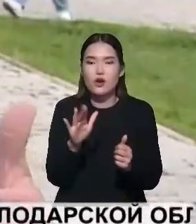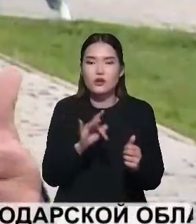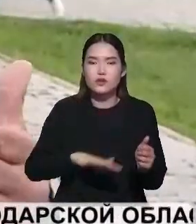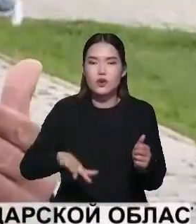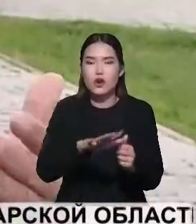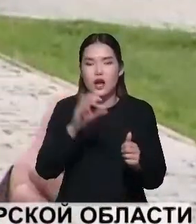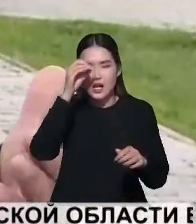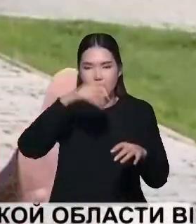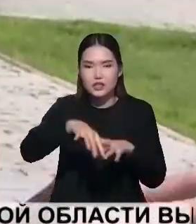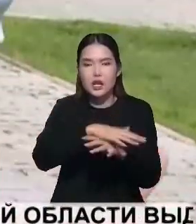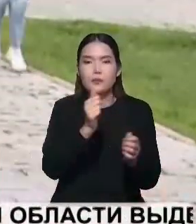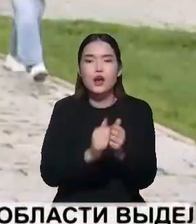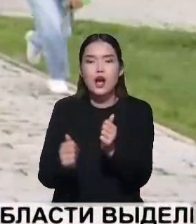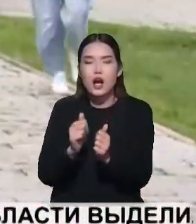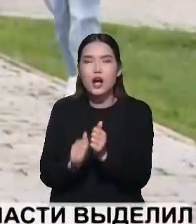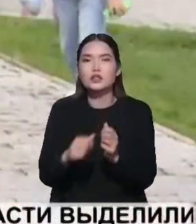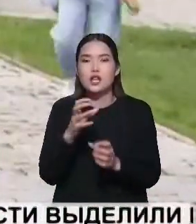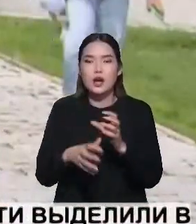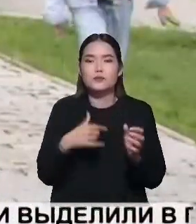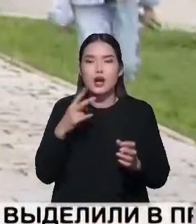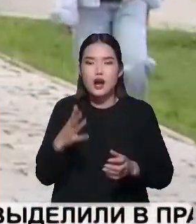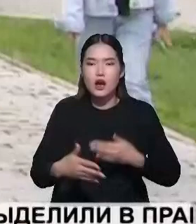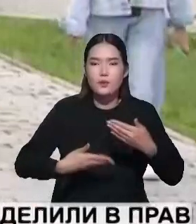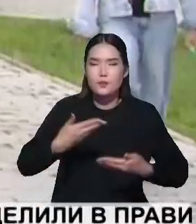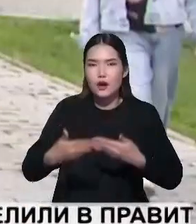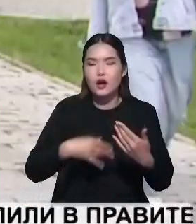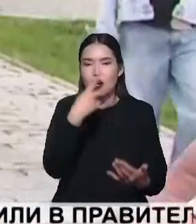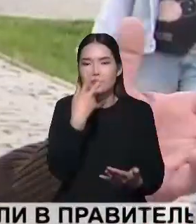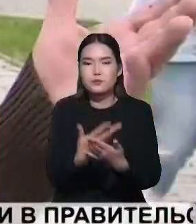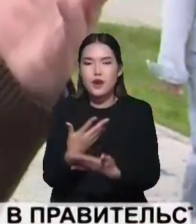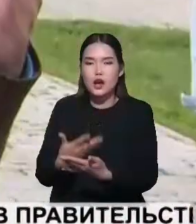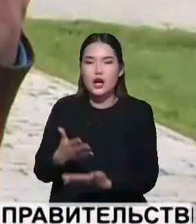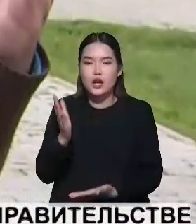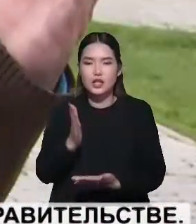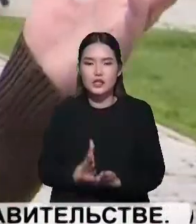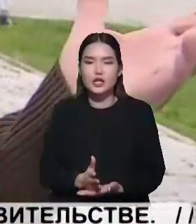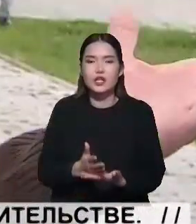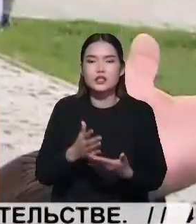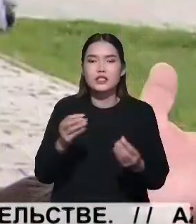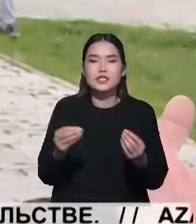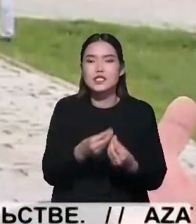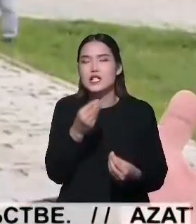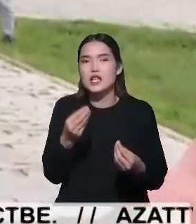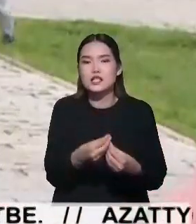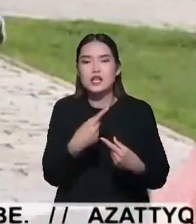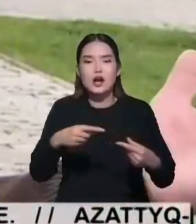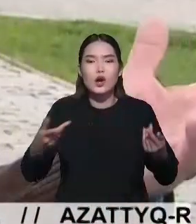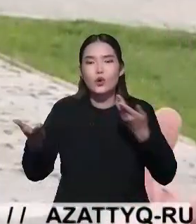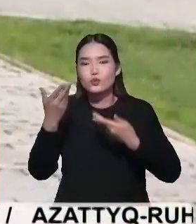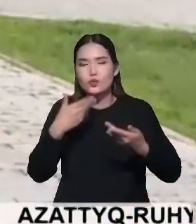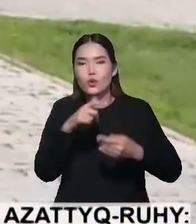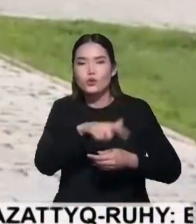представляете, на каждом метре километра этого маршрута мы несем наш флаг. Тысячи, десятки тысяч людей простого